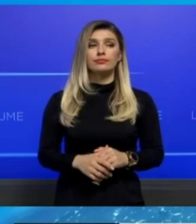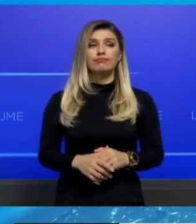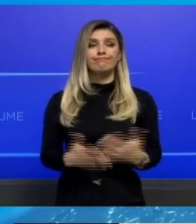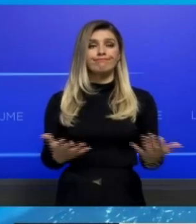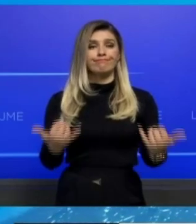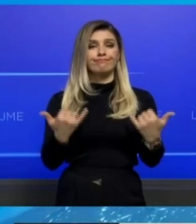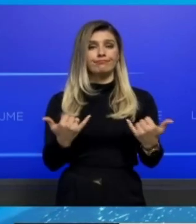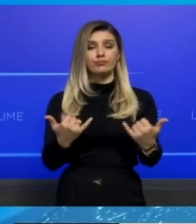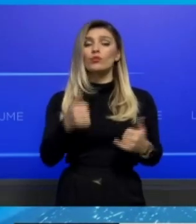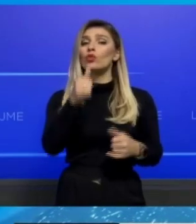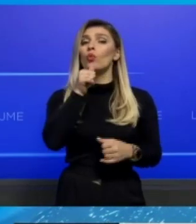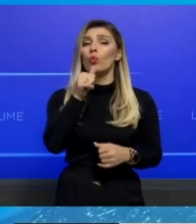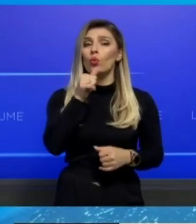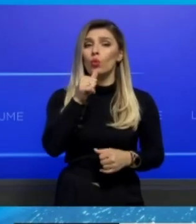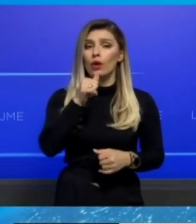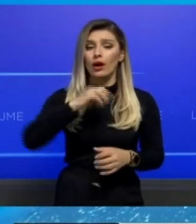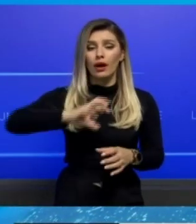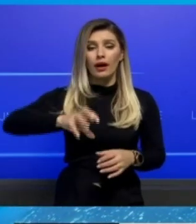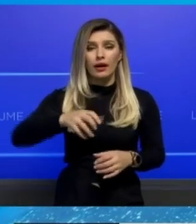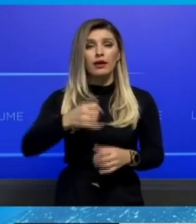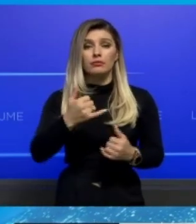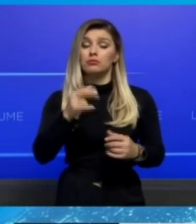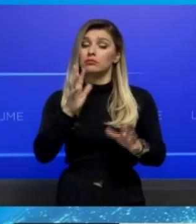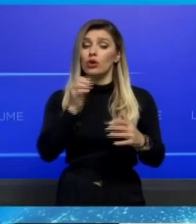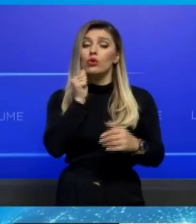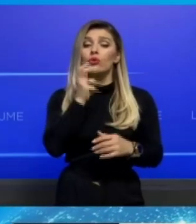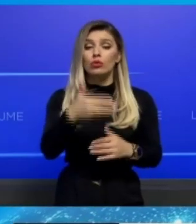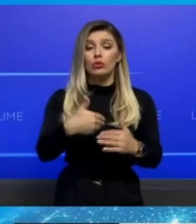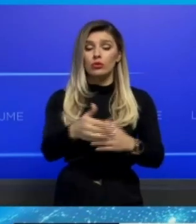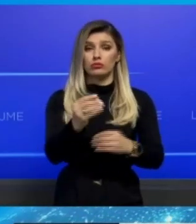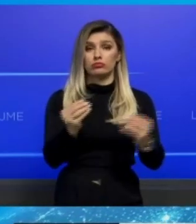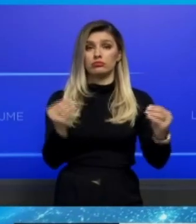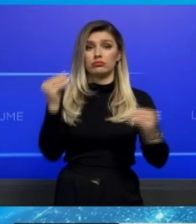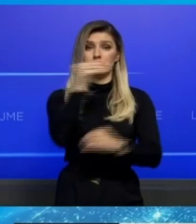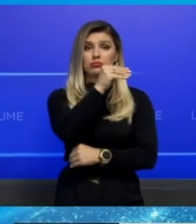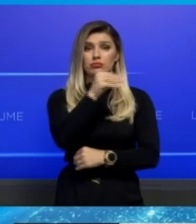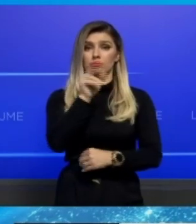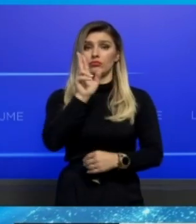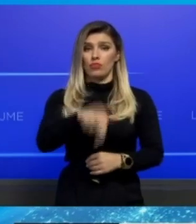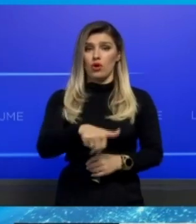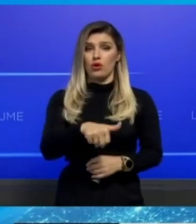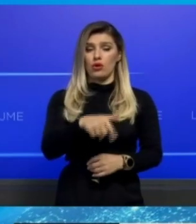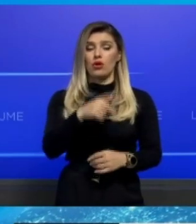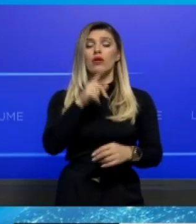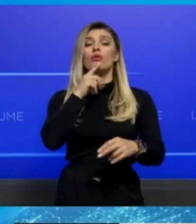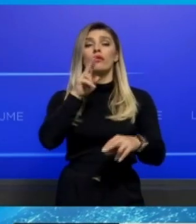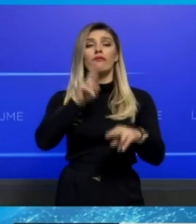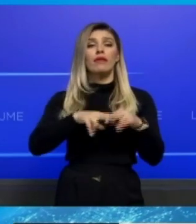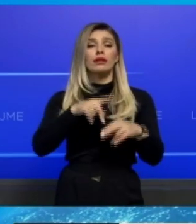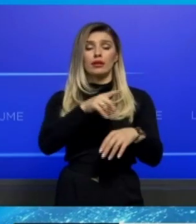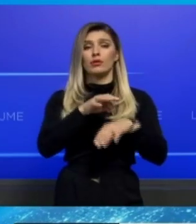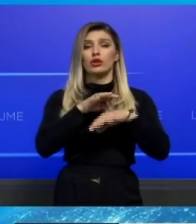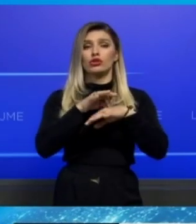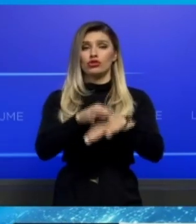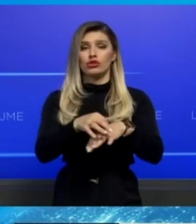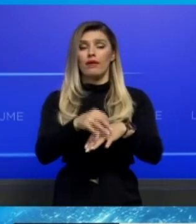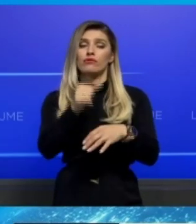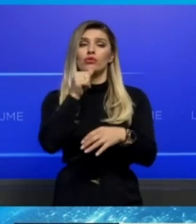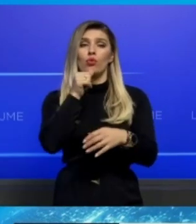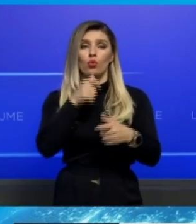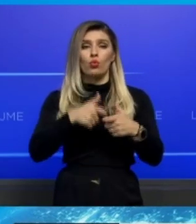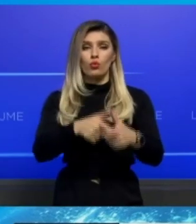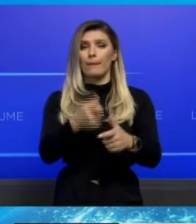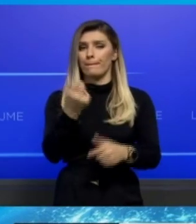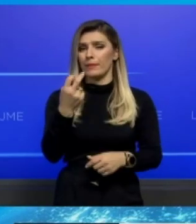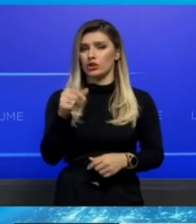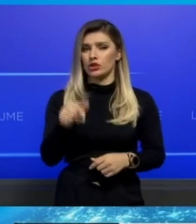Edhe çmimet e ujit të pijes mund të ngriten në ditët në vazhdim, por që ende nuk është marrë vendim, thot kryeshefi i kompanisë rajonale të ujësjellësit